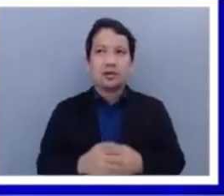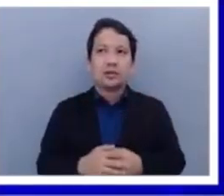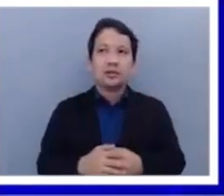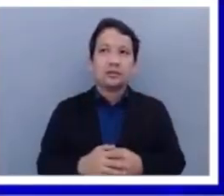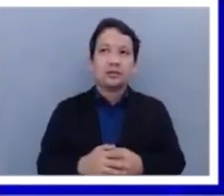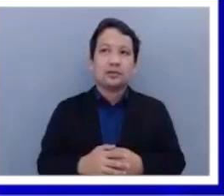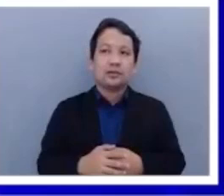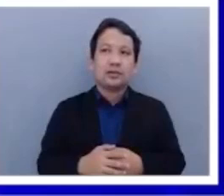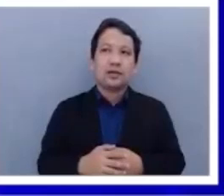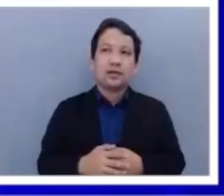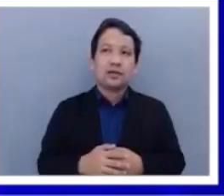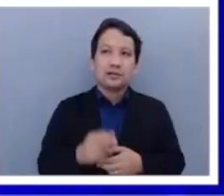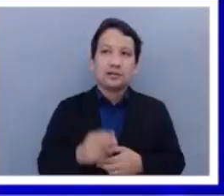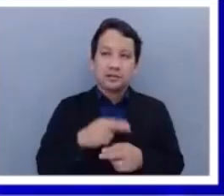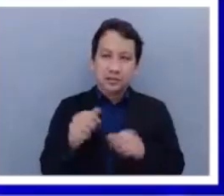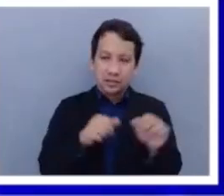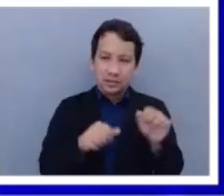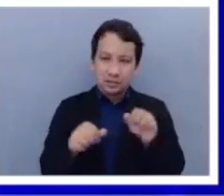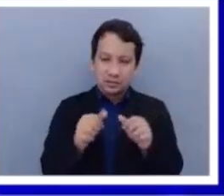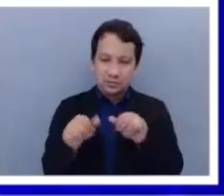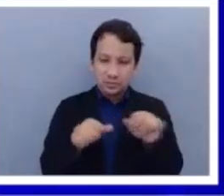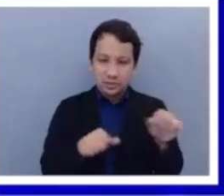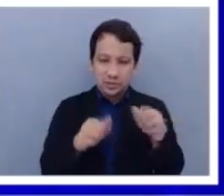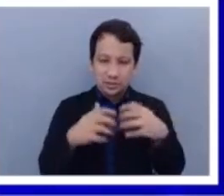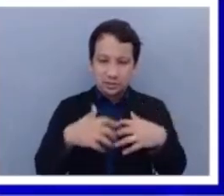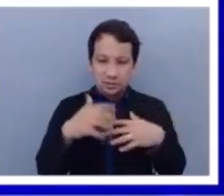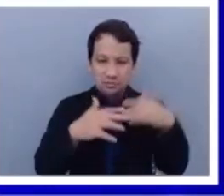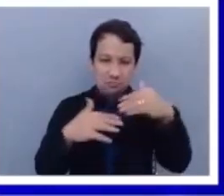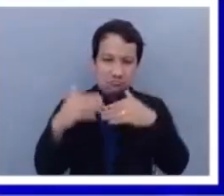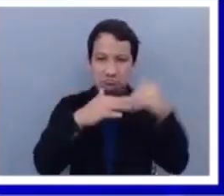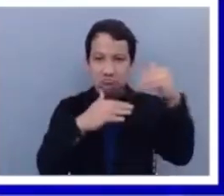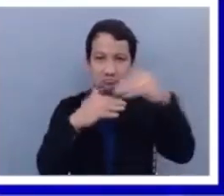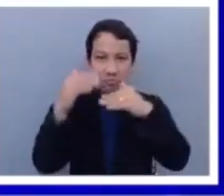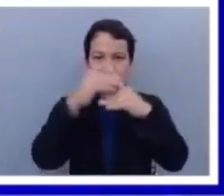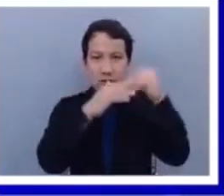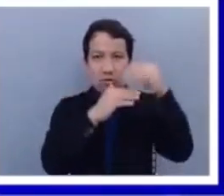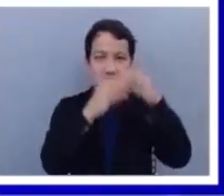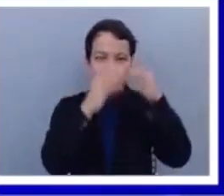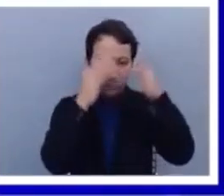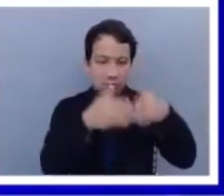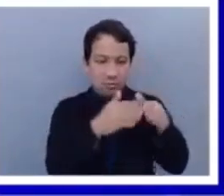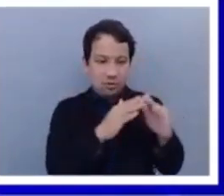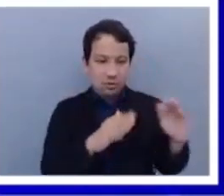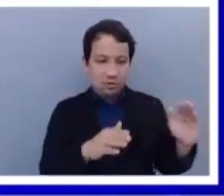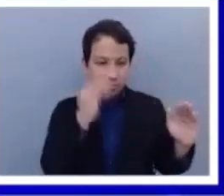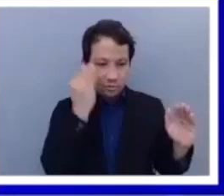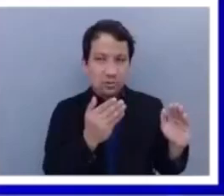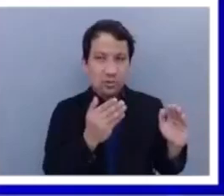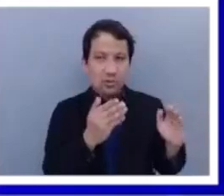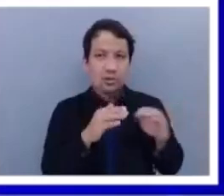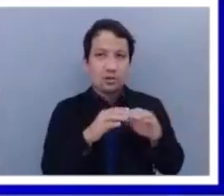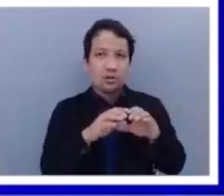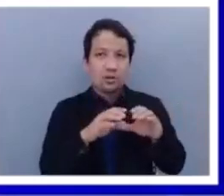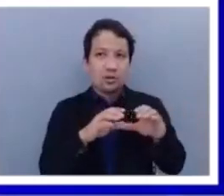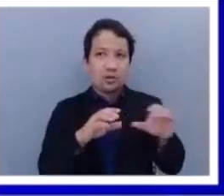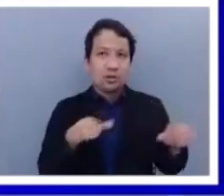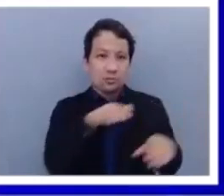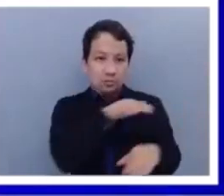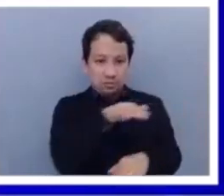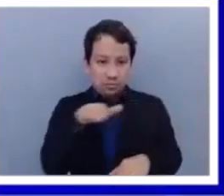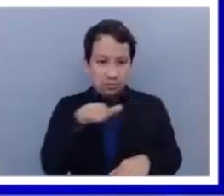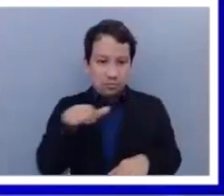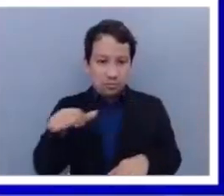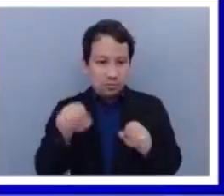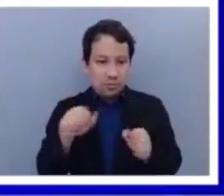sa ating activities dito sa construction, possibly dito sa housing, yung horizontal. Kaya nagkaroon ng kabawasan din